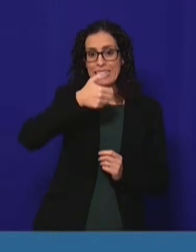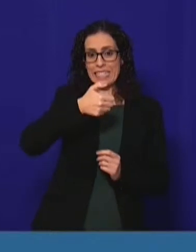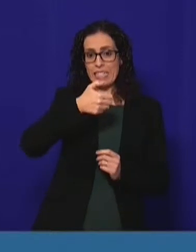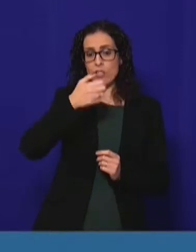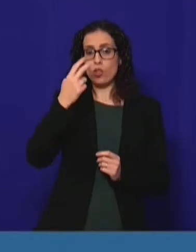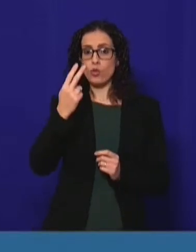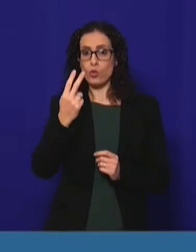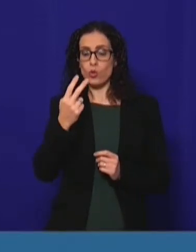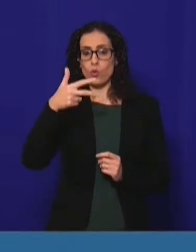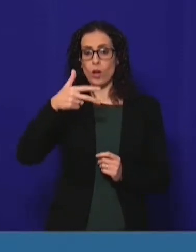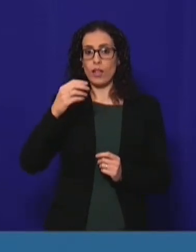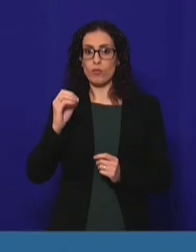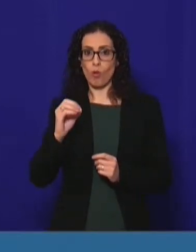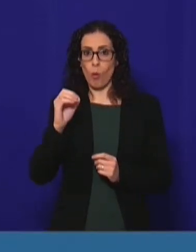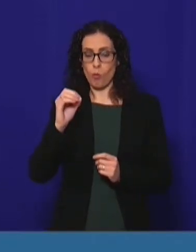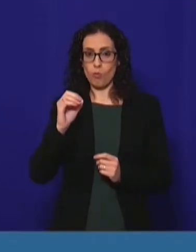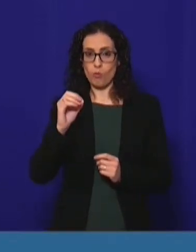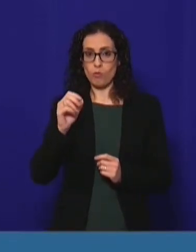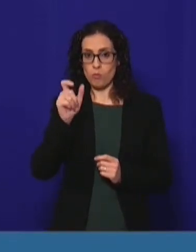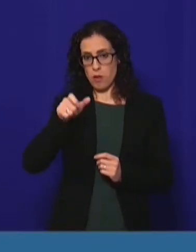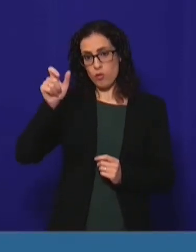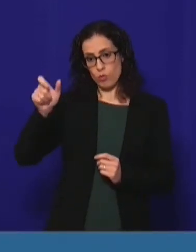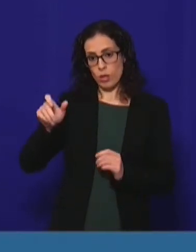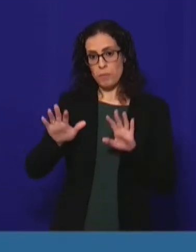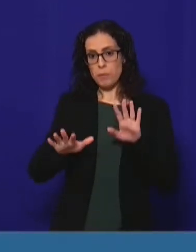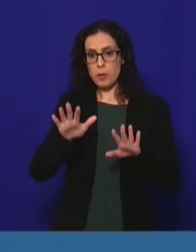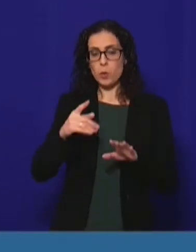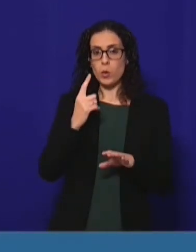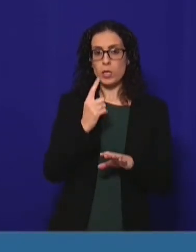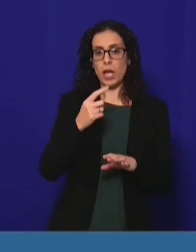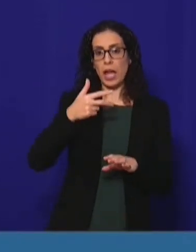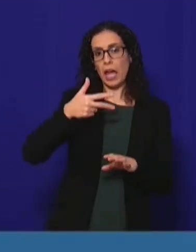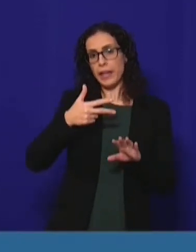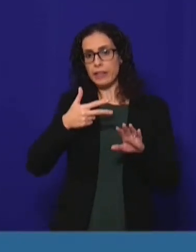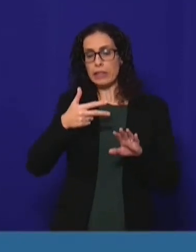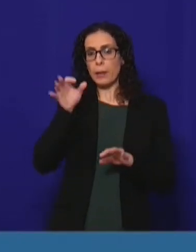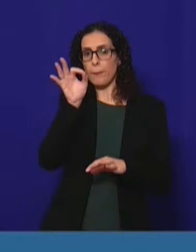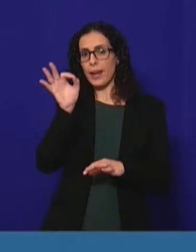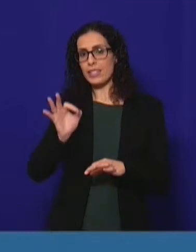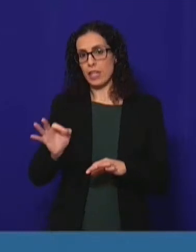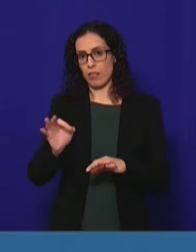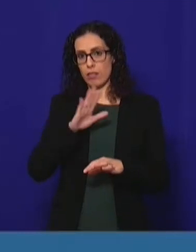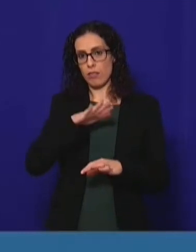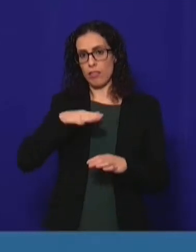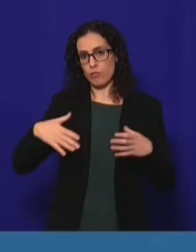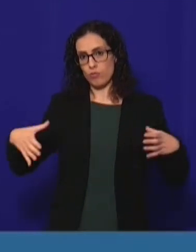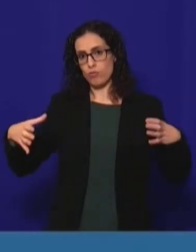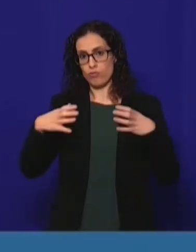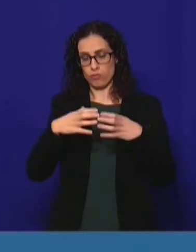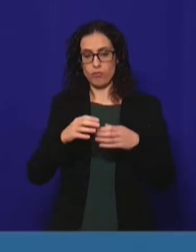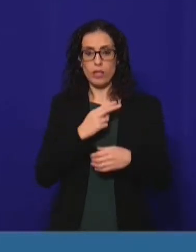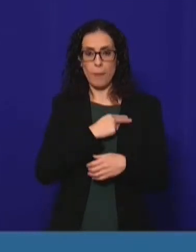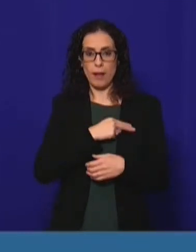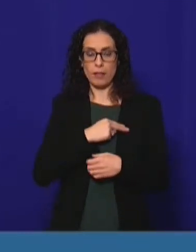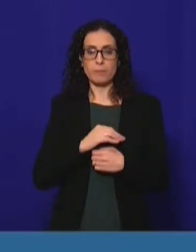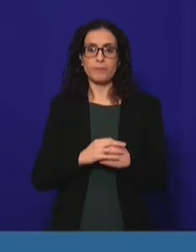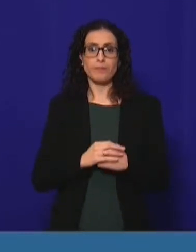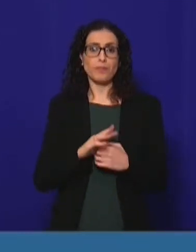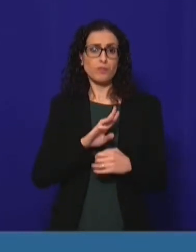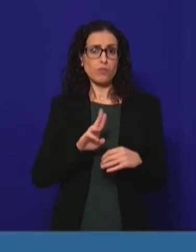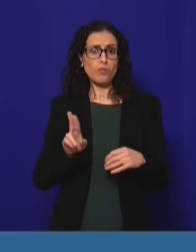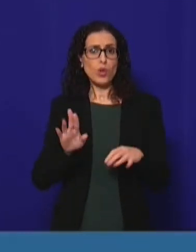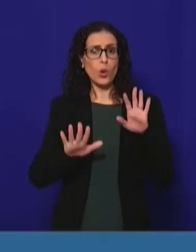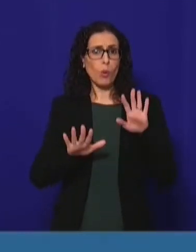86,250 li huwa kważi 18% tal-population tagħna tad-digital age. U kellna kważi 400 li dawn propju